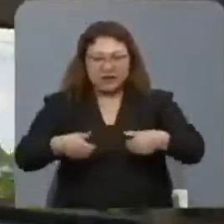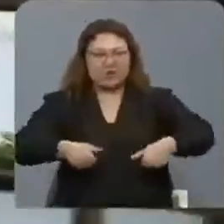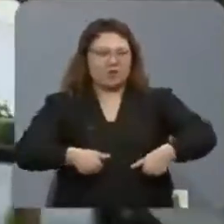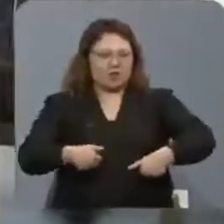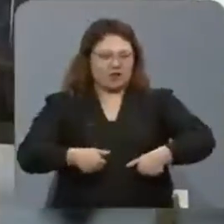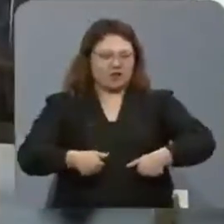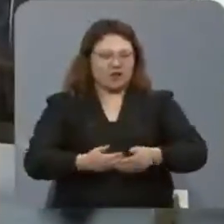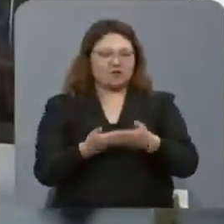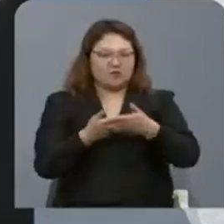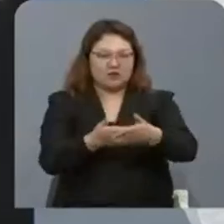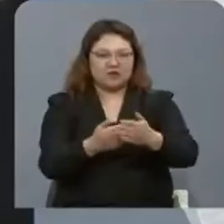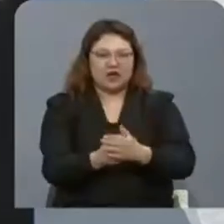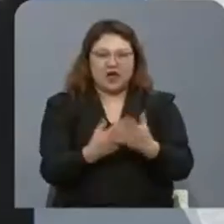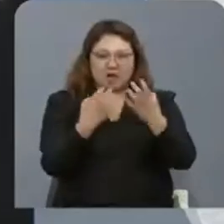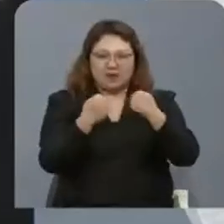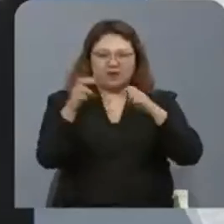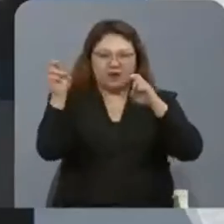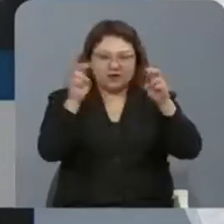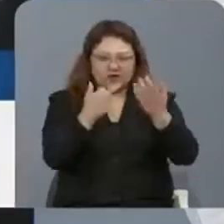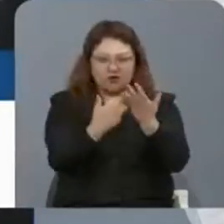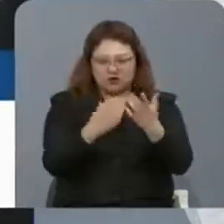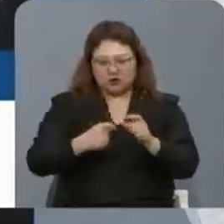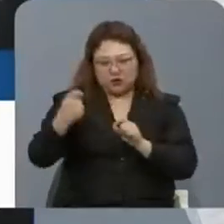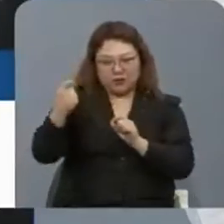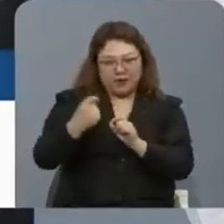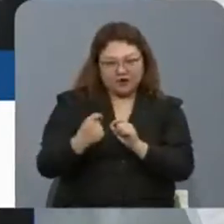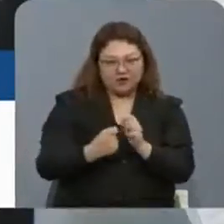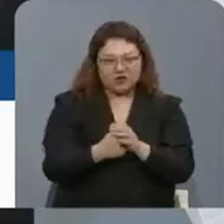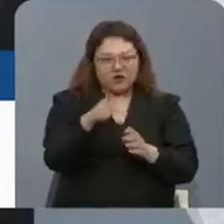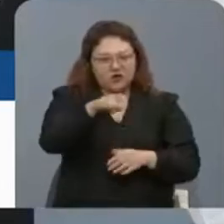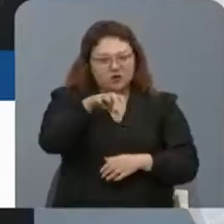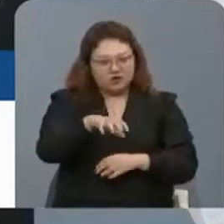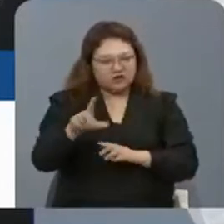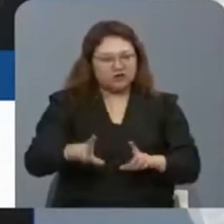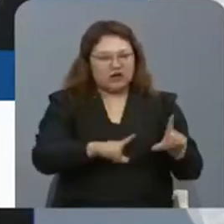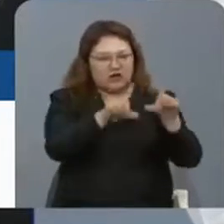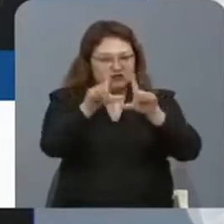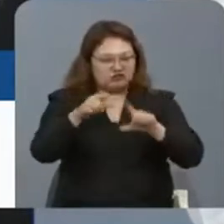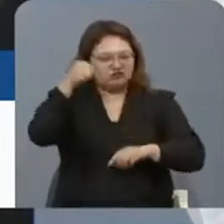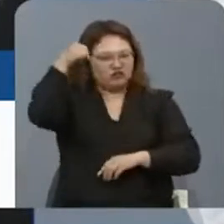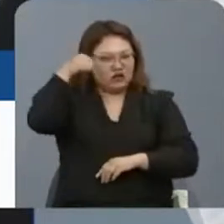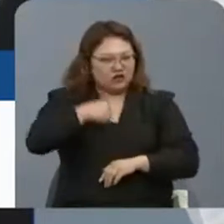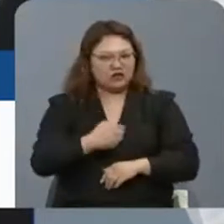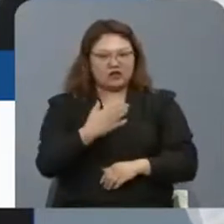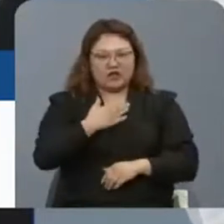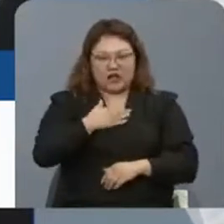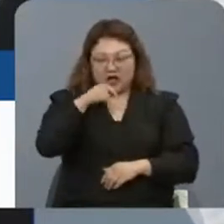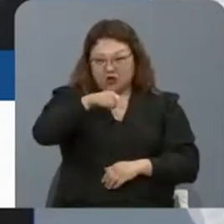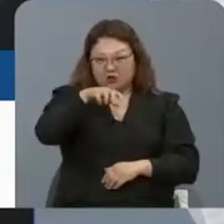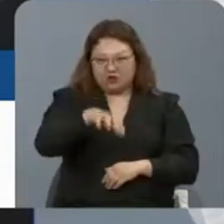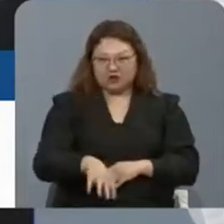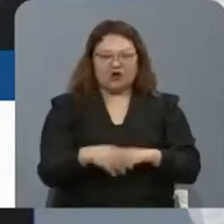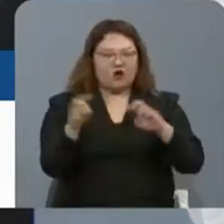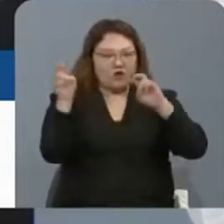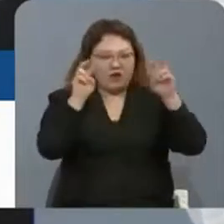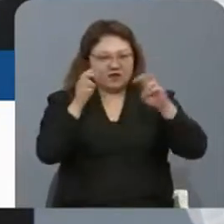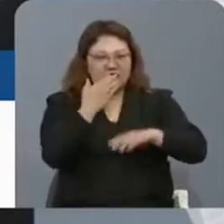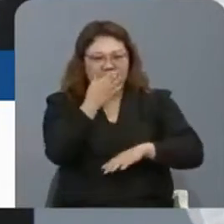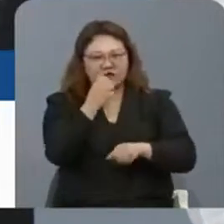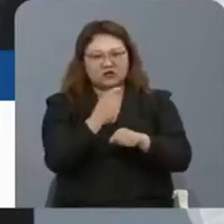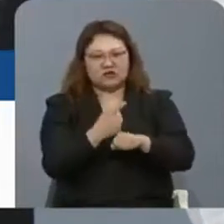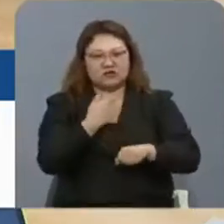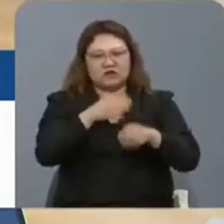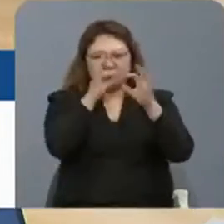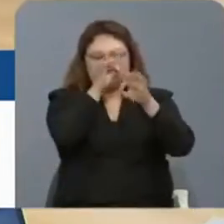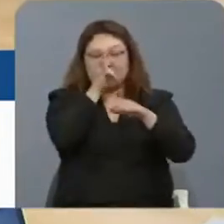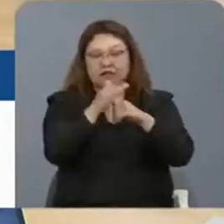제시됐습니다. 많은 기업이 제주를 접할 수 있어야 여기에서 살아보겠다라는 생각도 할 수 있고 여기에서 내가 기업의 가능성들도 이제 찾아볼 수 있을